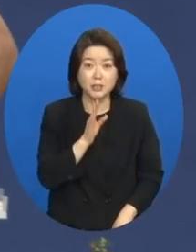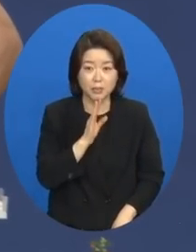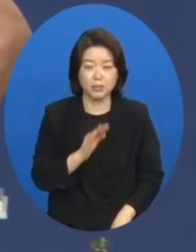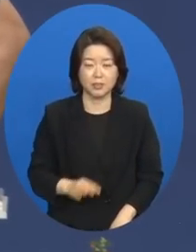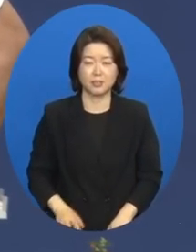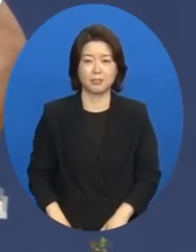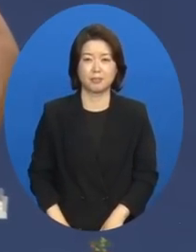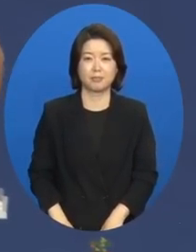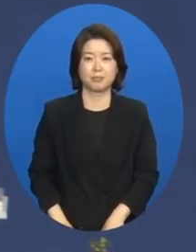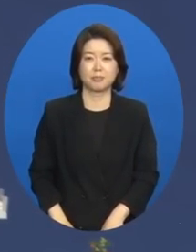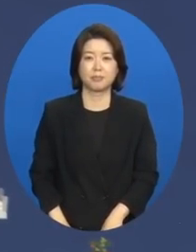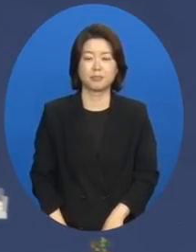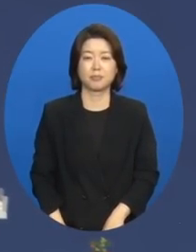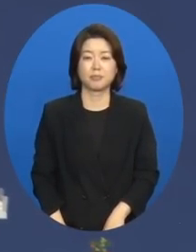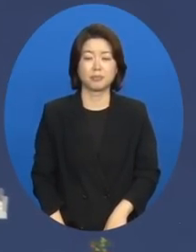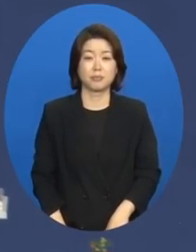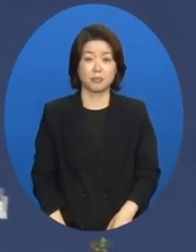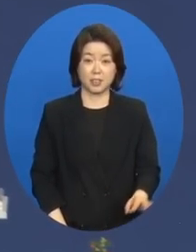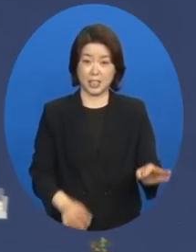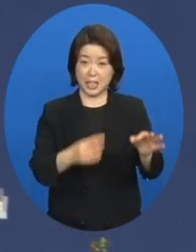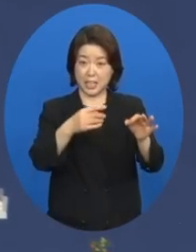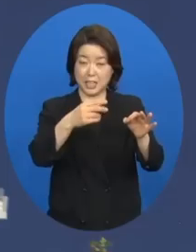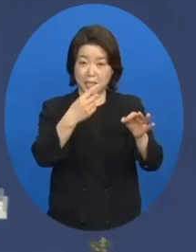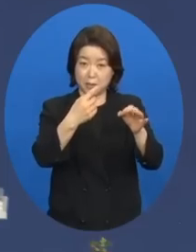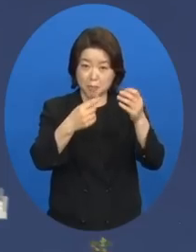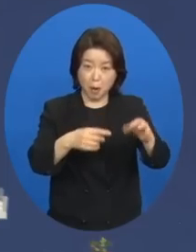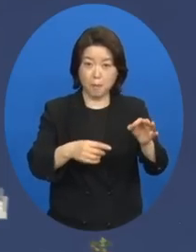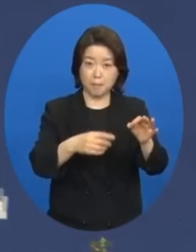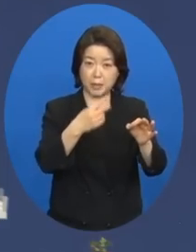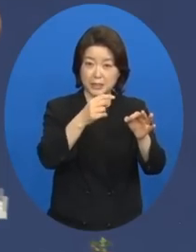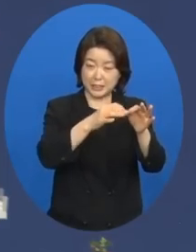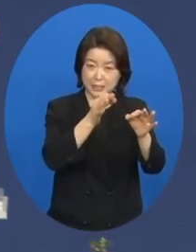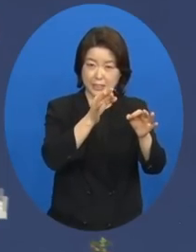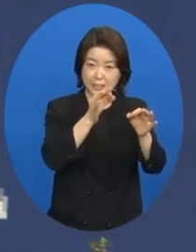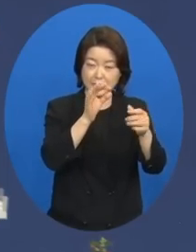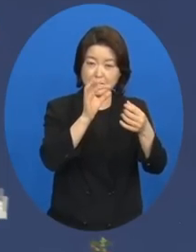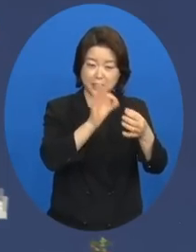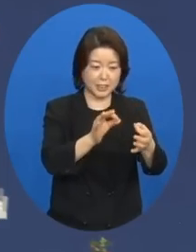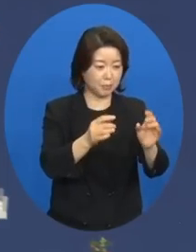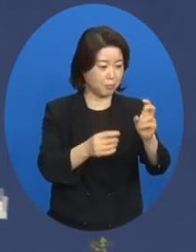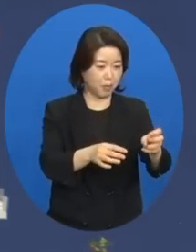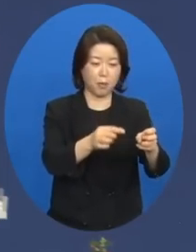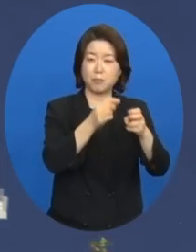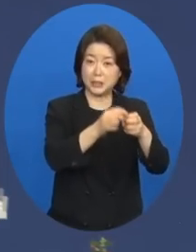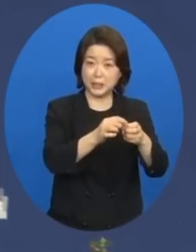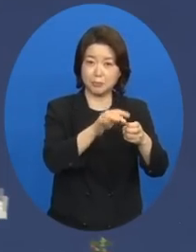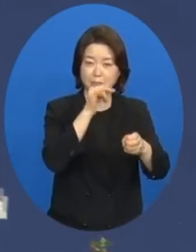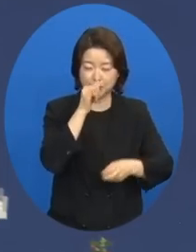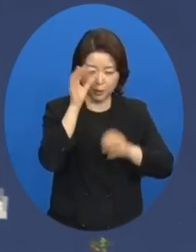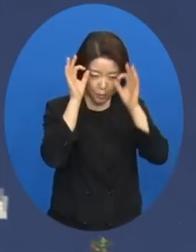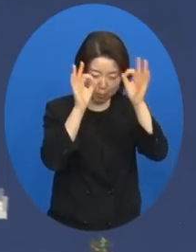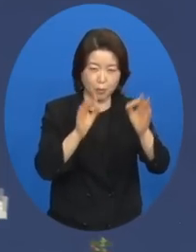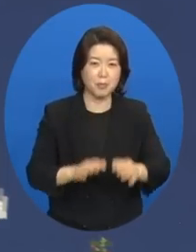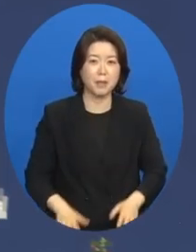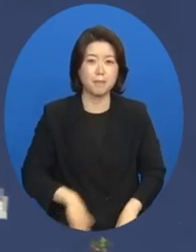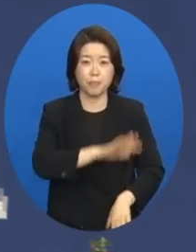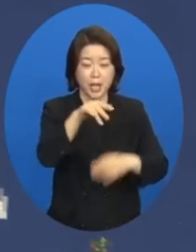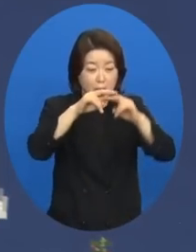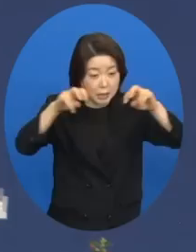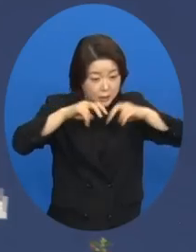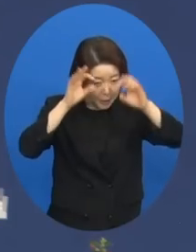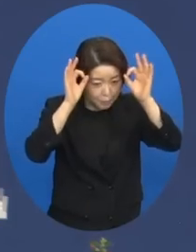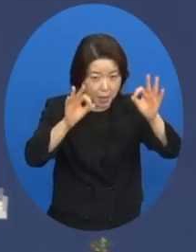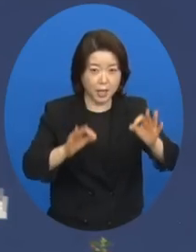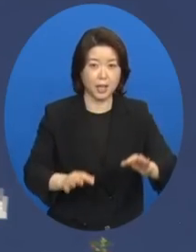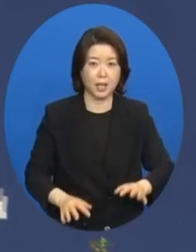그렇죠? 십계명 어느 한 구절도 내 본성에 맞는 말 없어요. 다 십계명 곰곰이 따지고 보면 전부